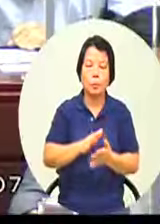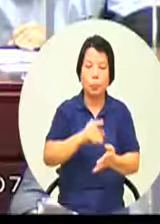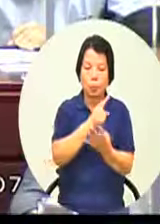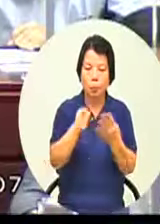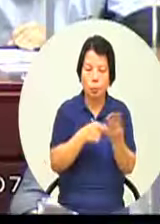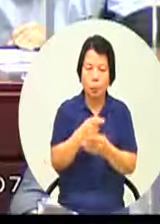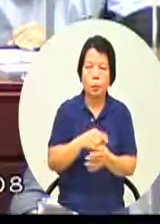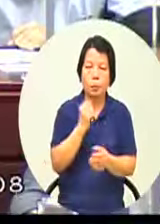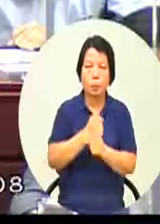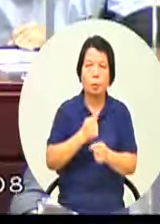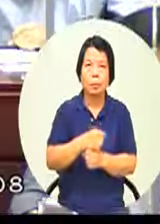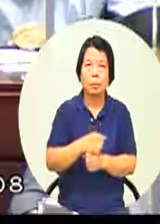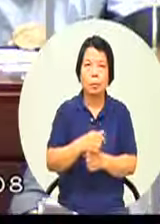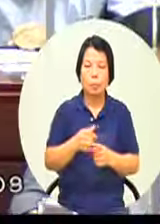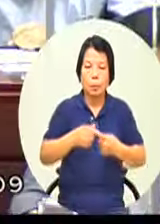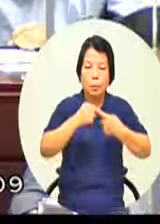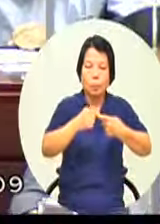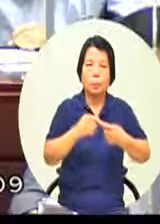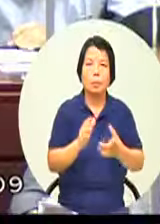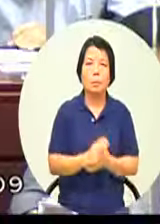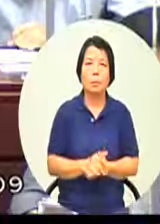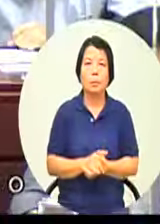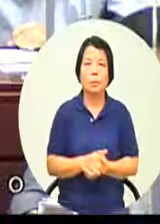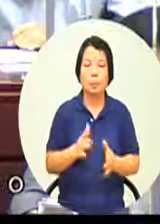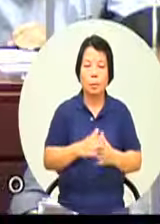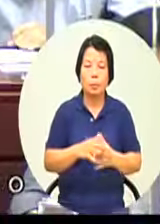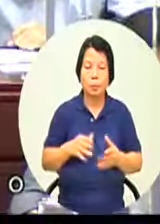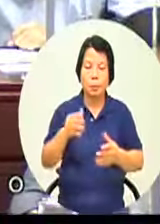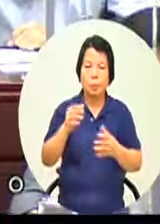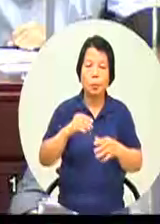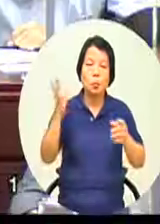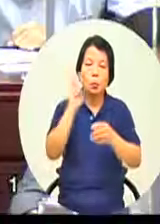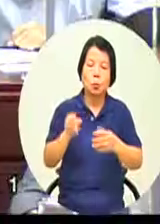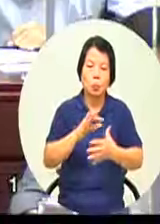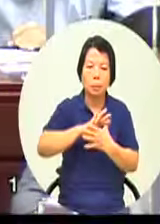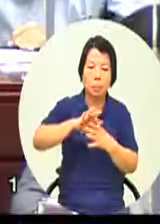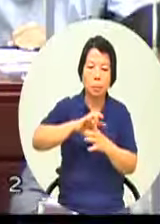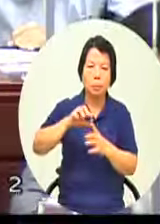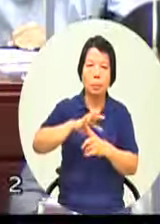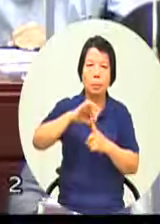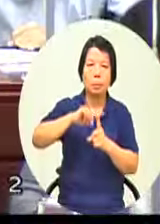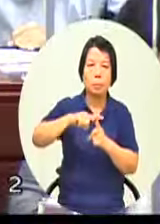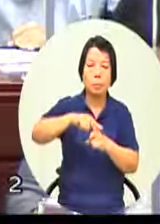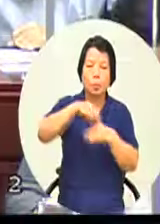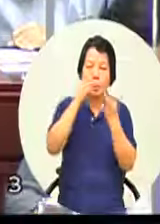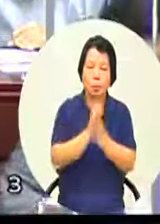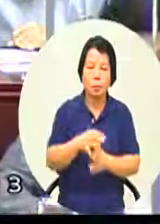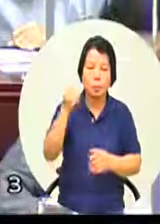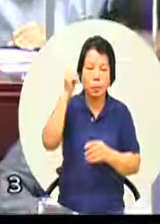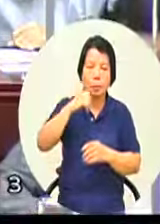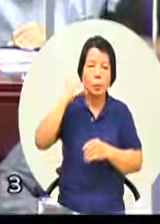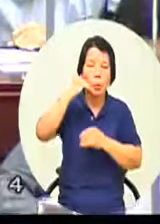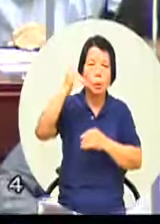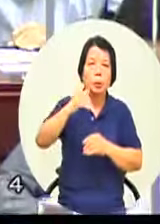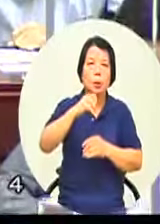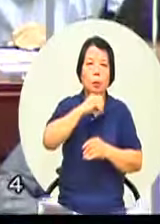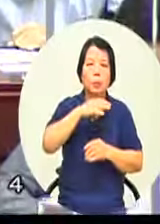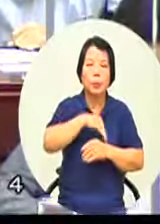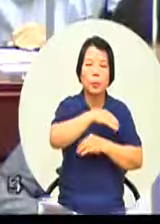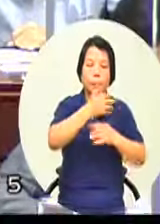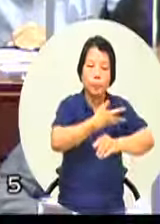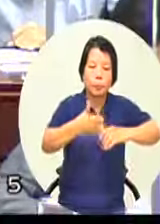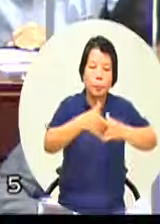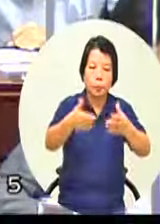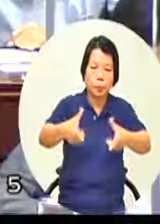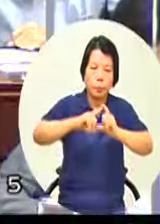个答复。首先第一个哈，就是咱的水质的问题哈，因为我们大部分的水都是从高屏溪带一缸大概100万左右，那